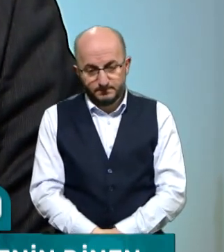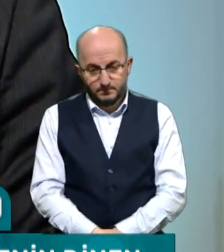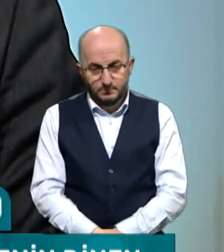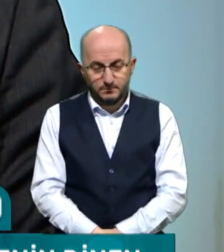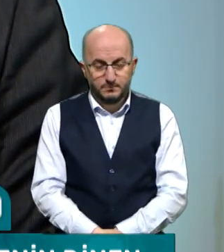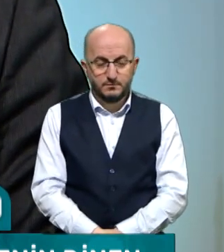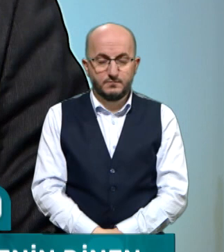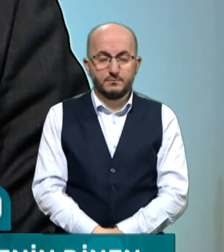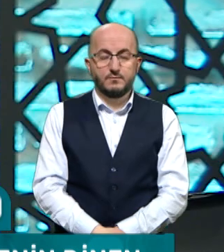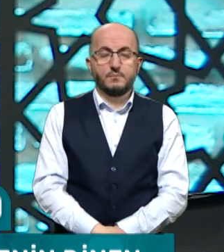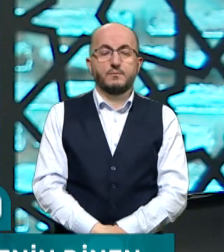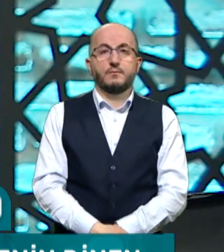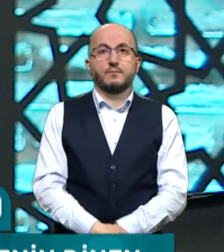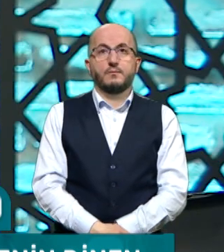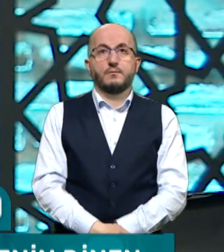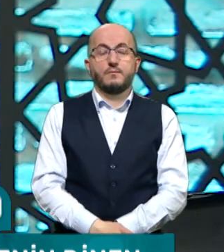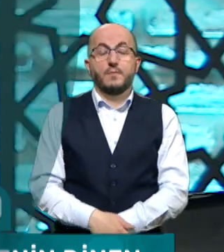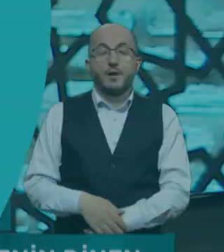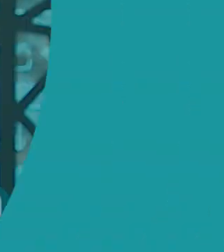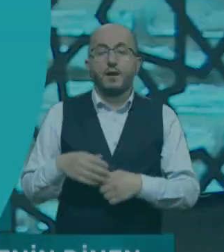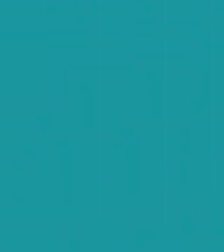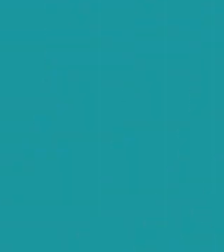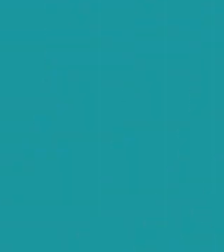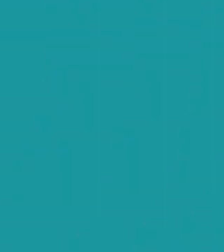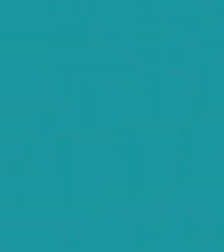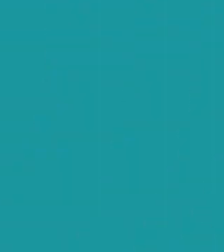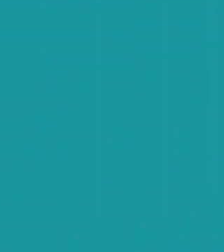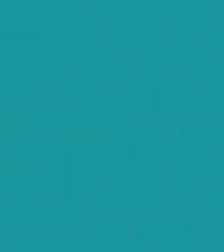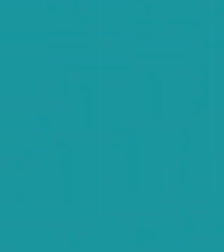zekatı iade etmek zorundayız. Bunu tekrar vermek zorunda. Peki verdiğimiz ne oldu? Sadaka oldu.